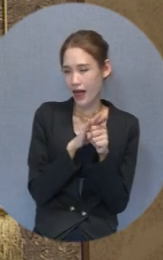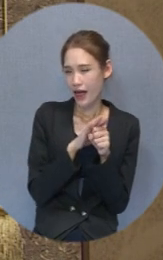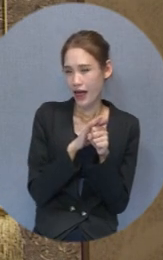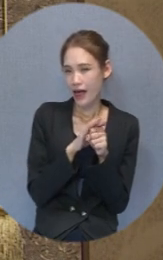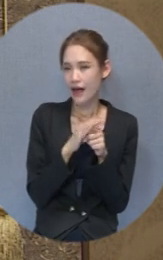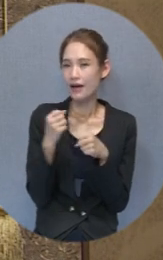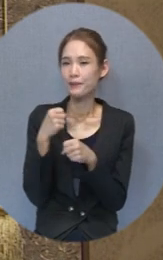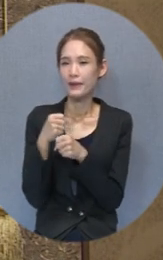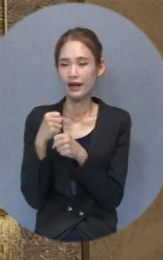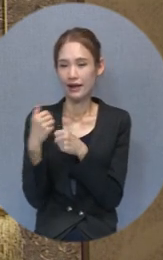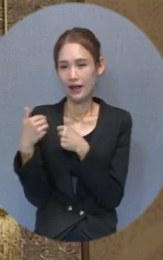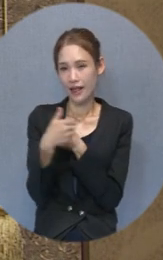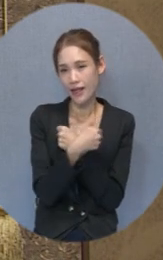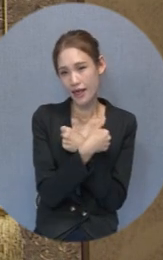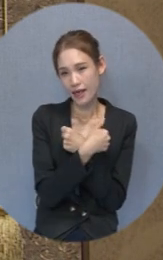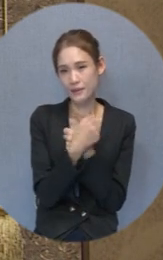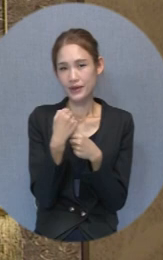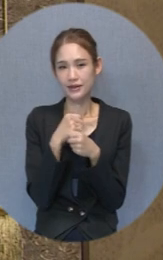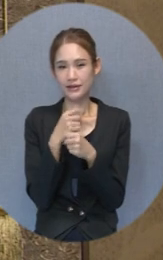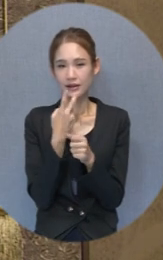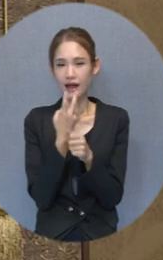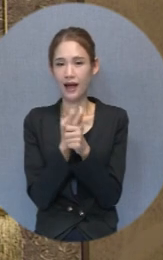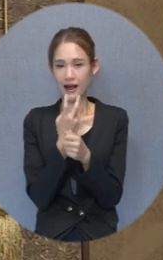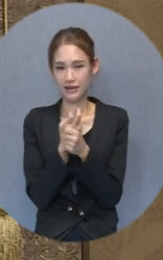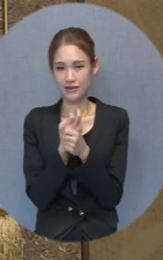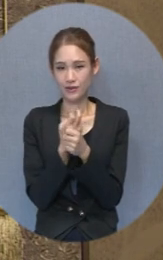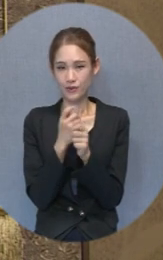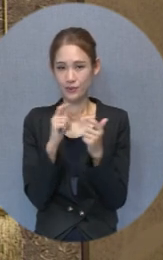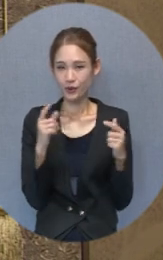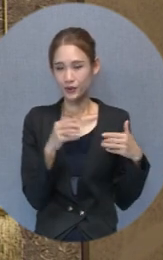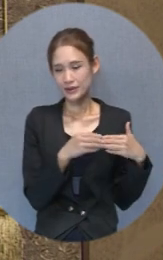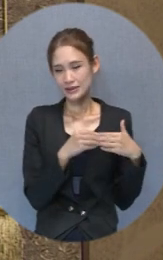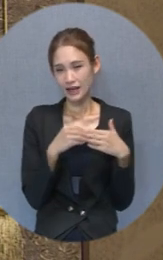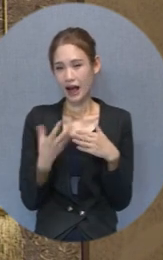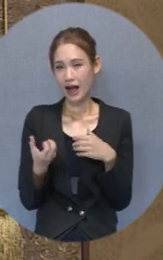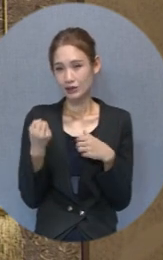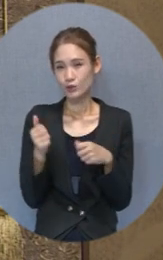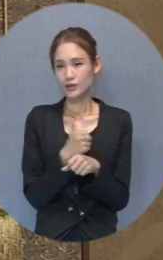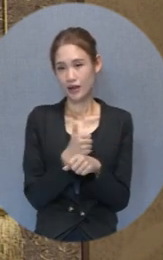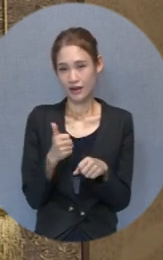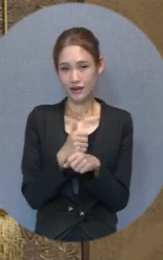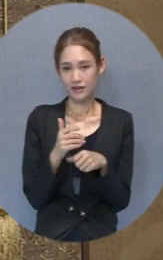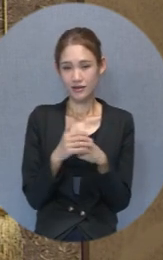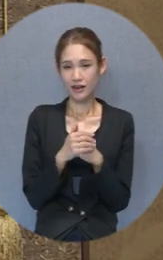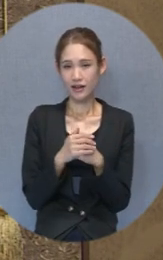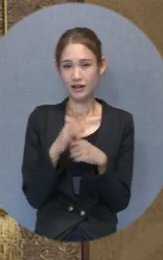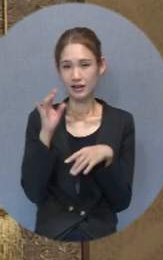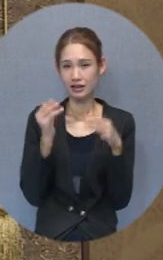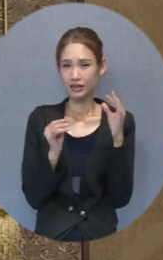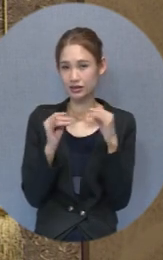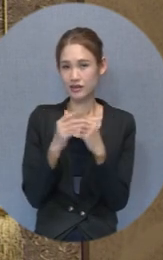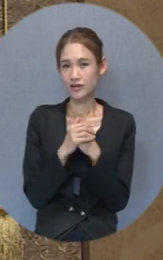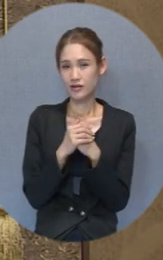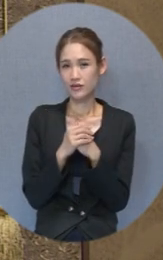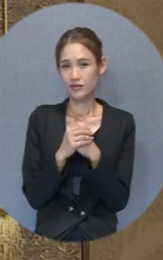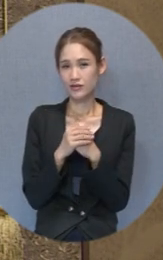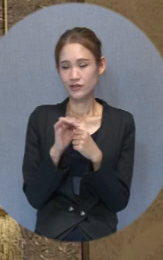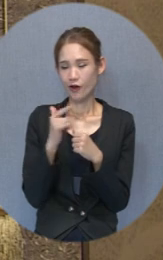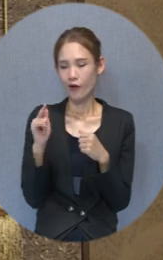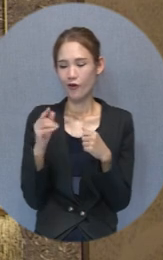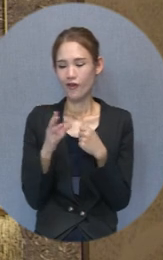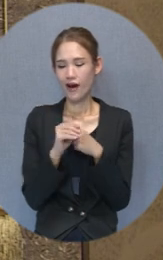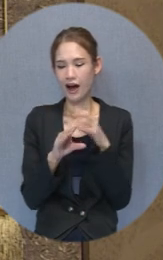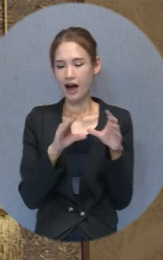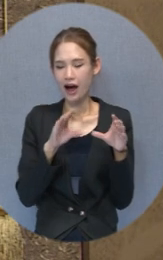게 인형이에요. 네, 항상 막 토끼 인형 같은 거 네, 네. 끌고 다니더라고요. 맞아요. 근데 이제 그 인형으로 네. 여러 가지 감각을 키우게